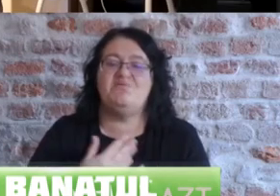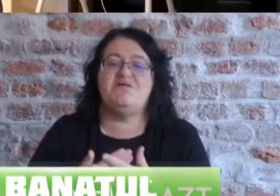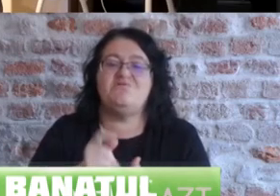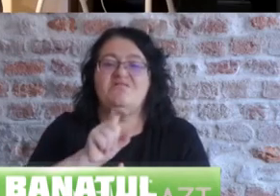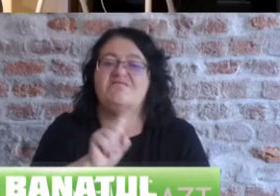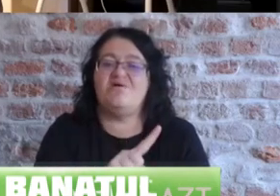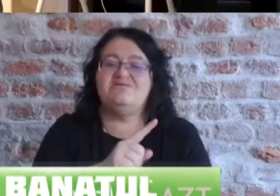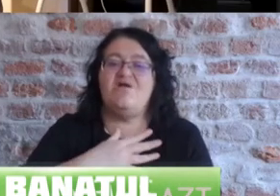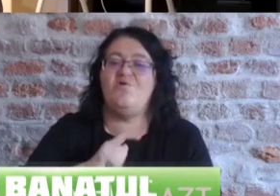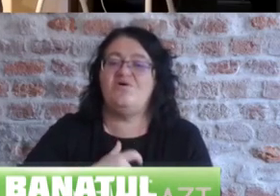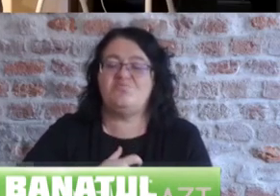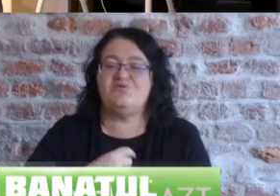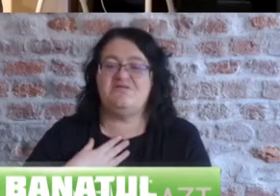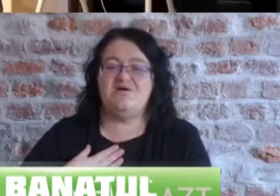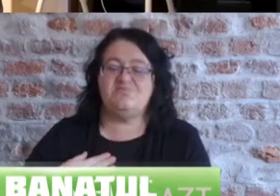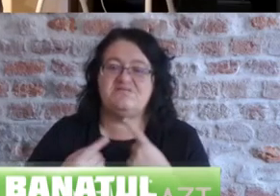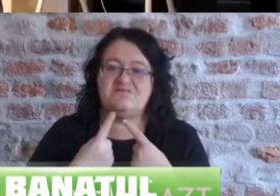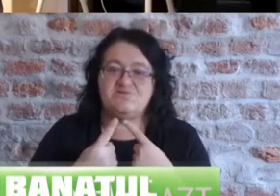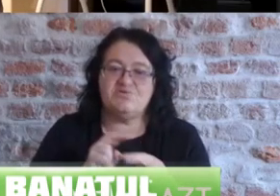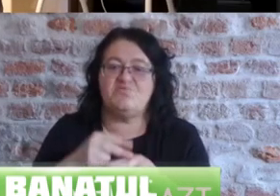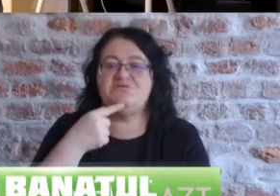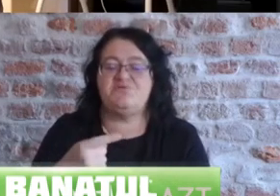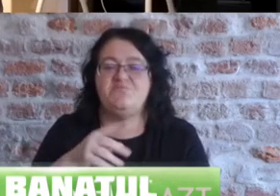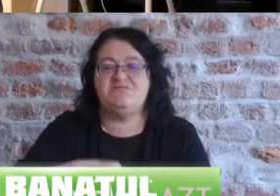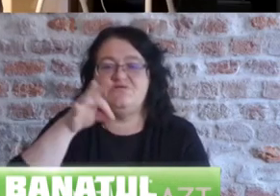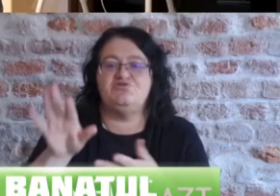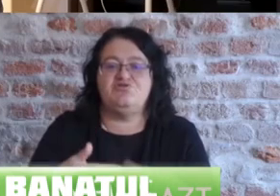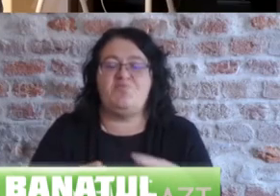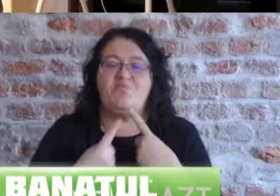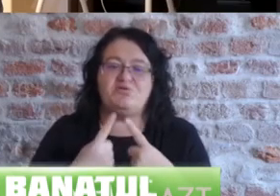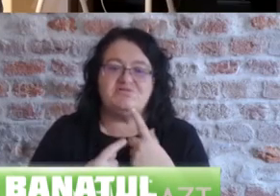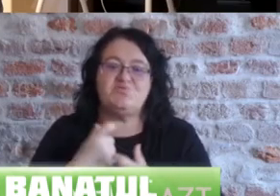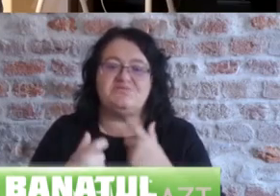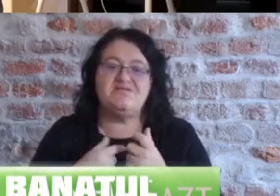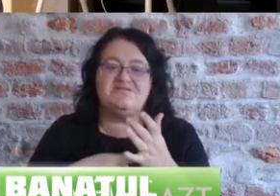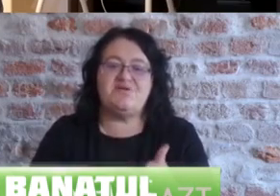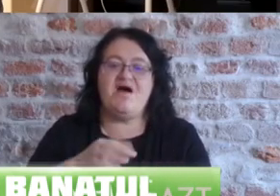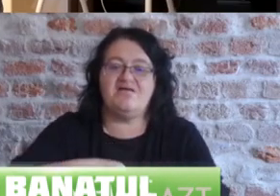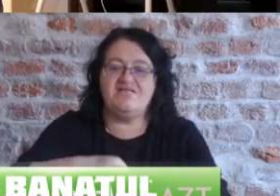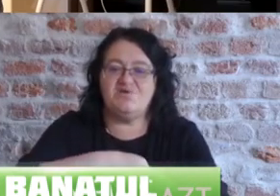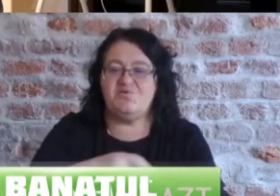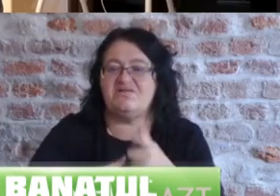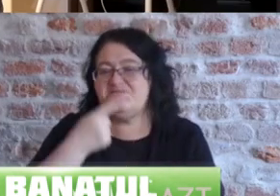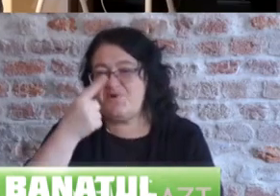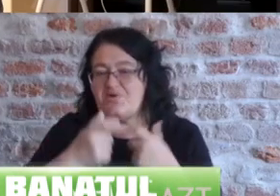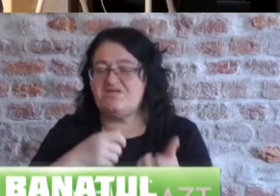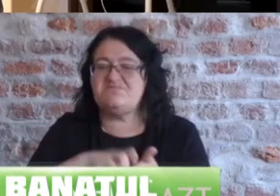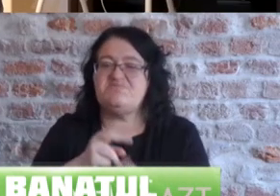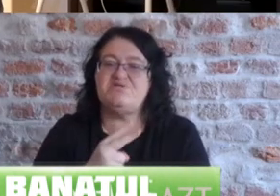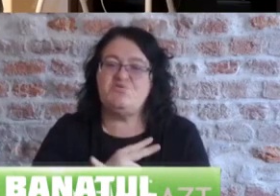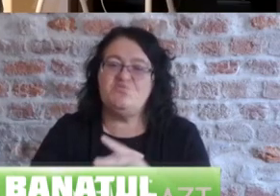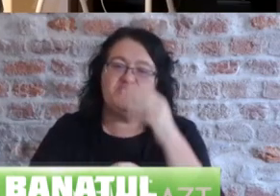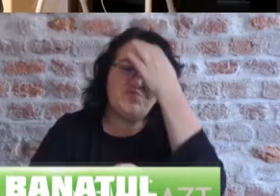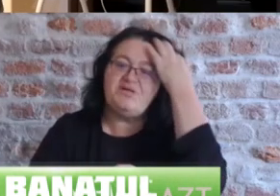datorită lor putem să discutăm, cum spuneam, să inițiem o dezbatere despre o arhitectură, despre oraș, despre spațiu